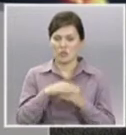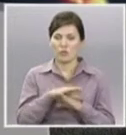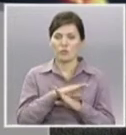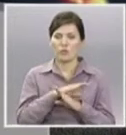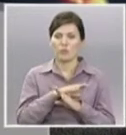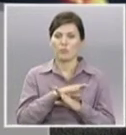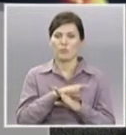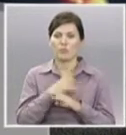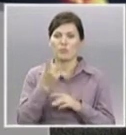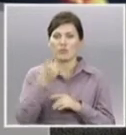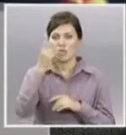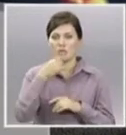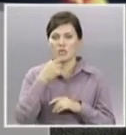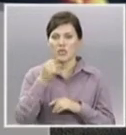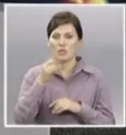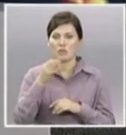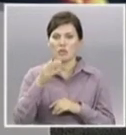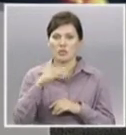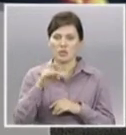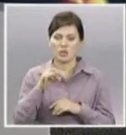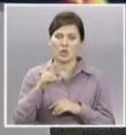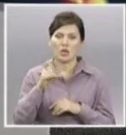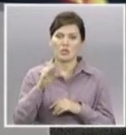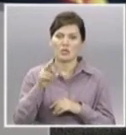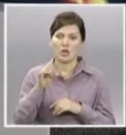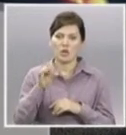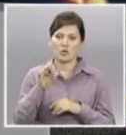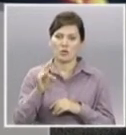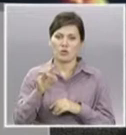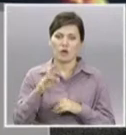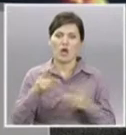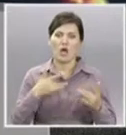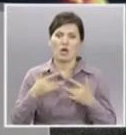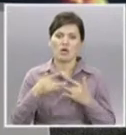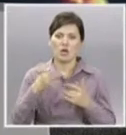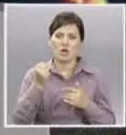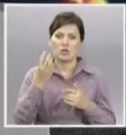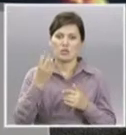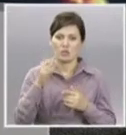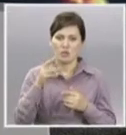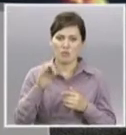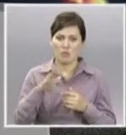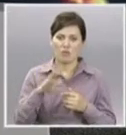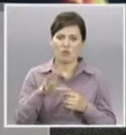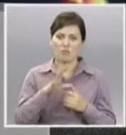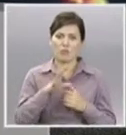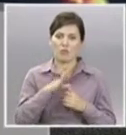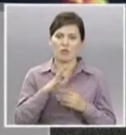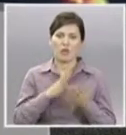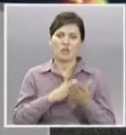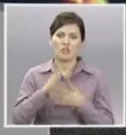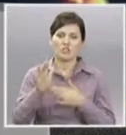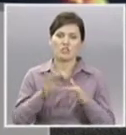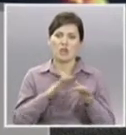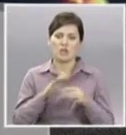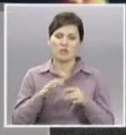скончался первый казахский аниматор Амен Хайдаров, например, и артисты Асанали Ашимов, политические